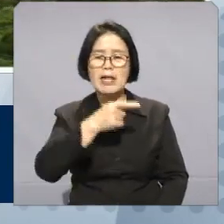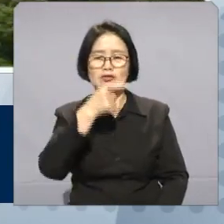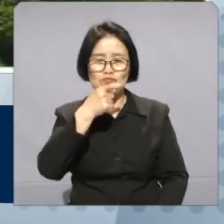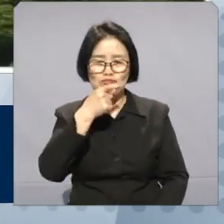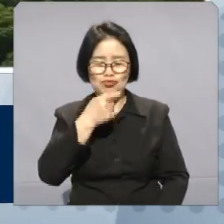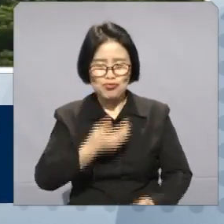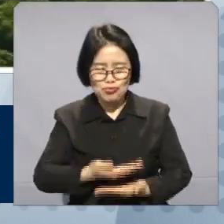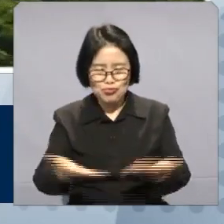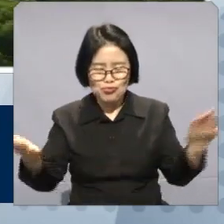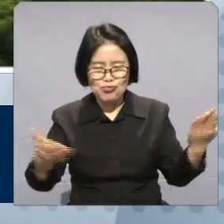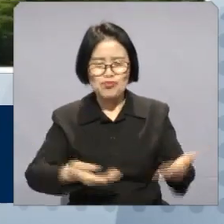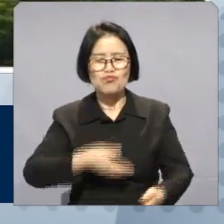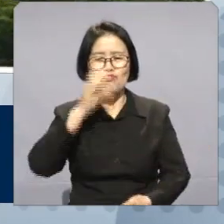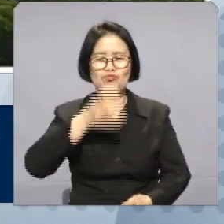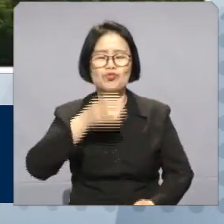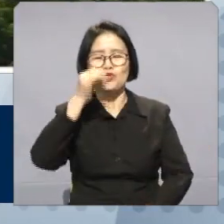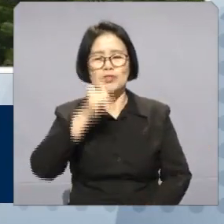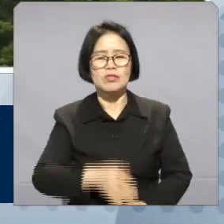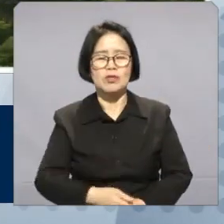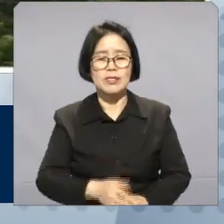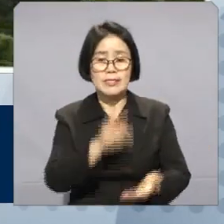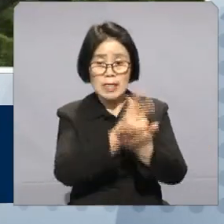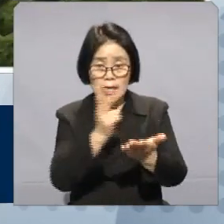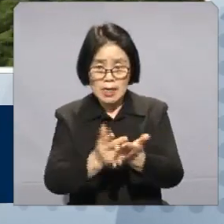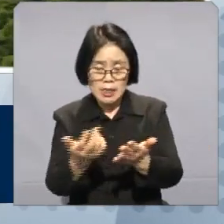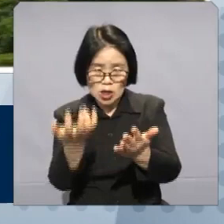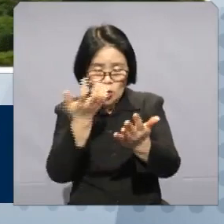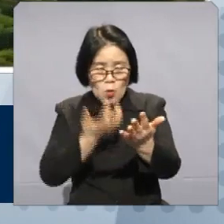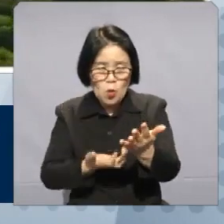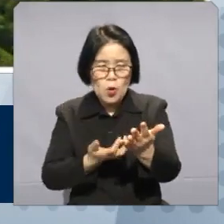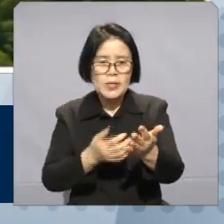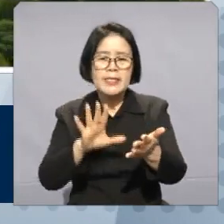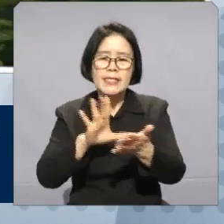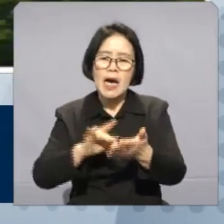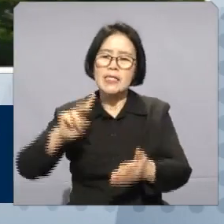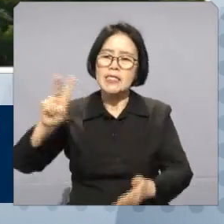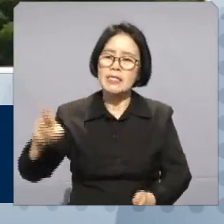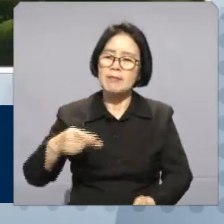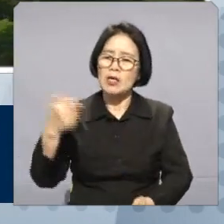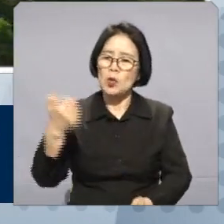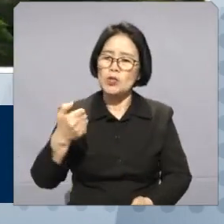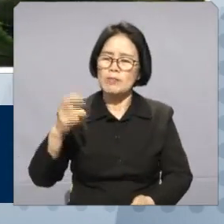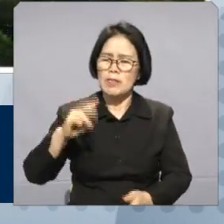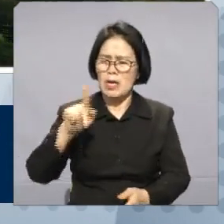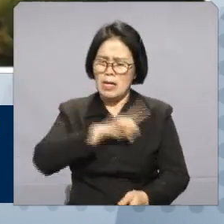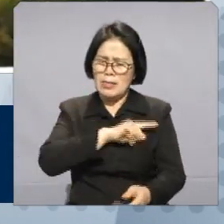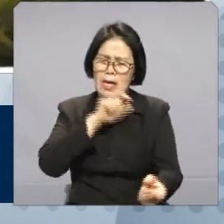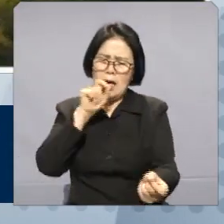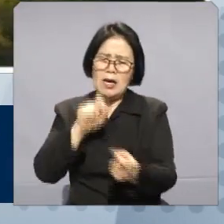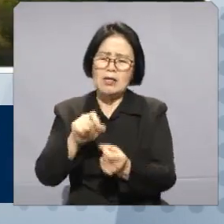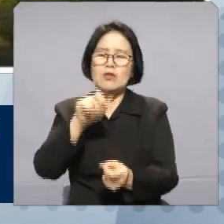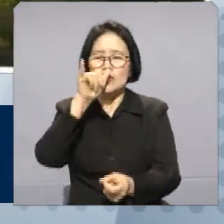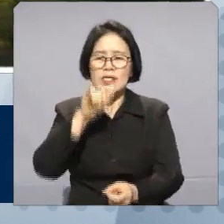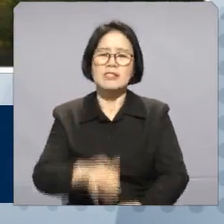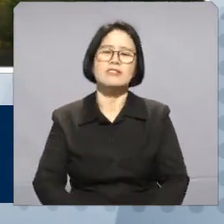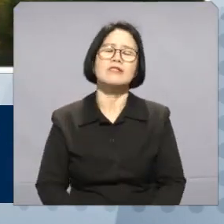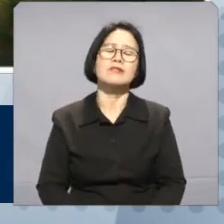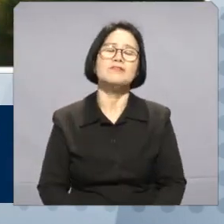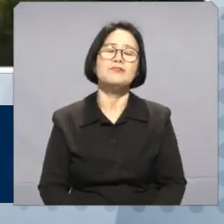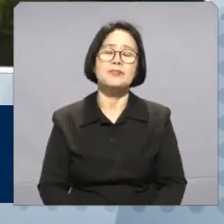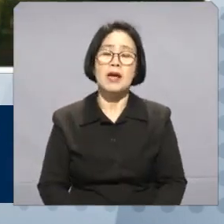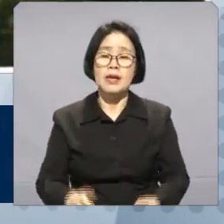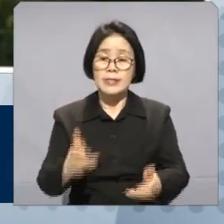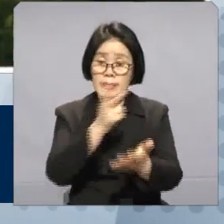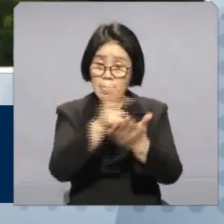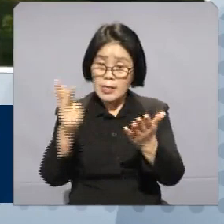물을 드시고 계십니다 차량 기지가 들어오는 곳 약 250m 가장 가까운 곳에 있습니다 이곳에